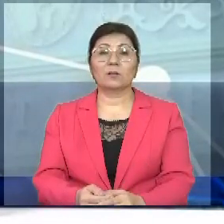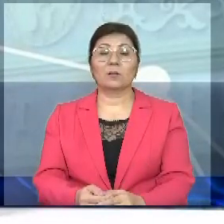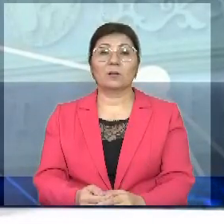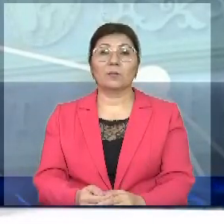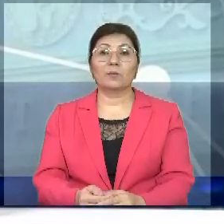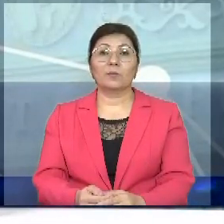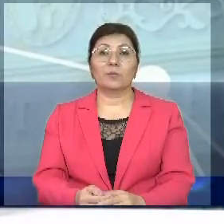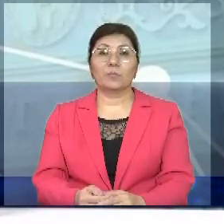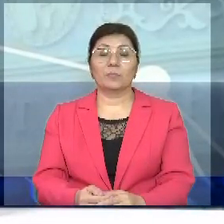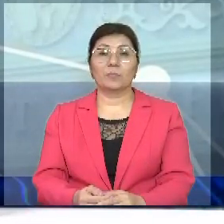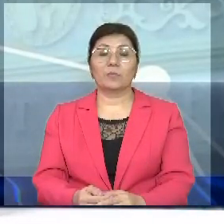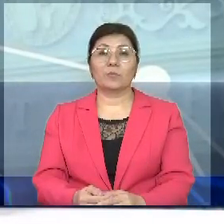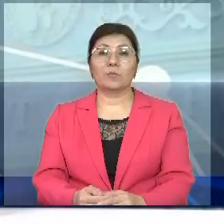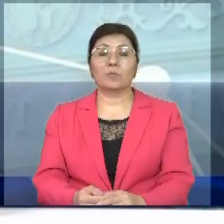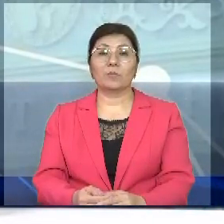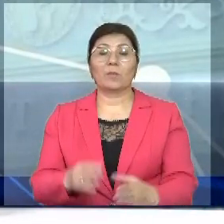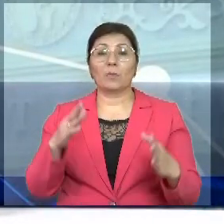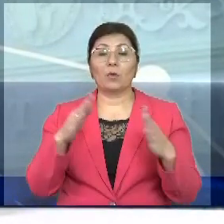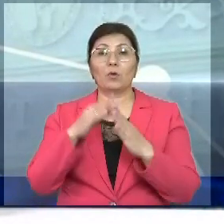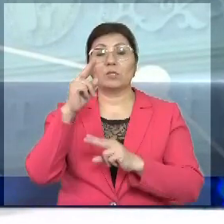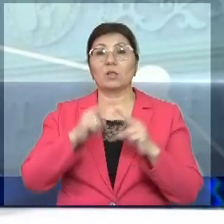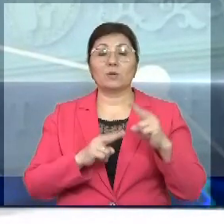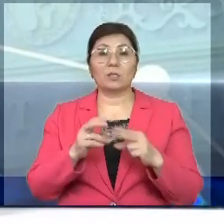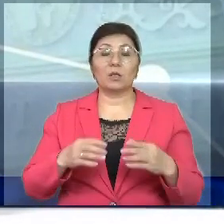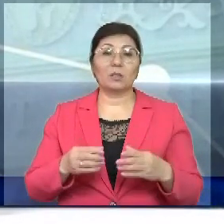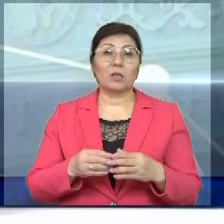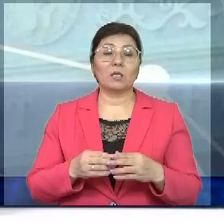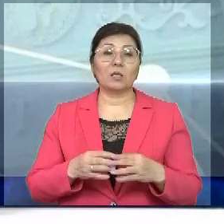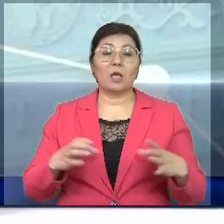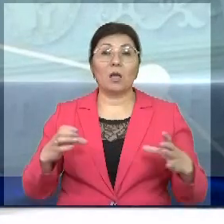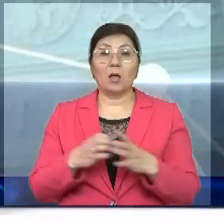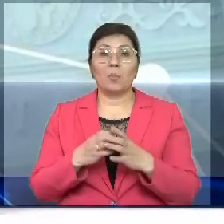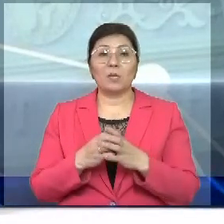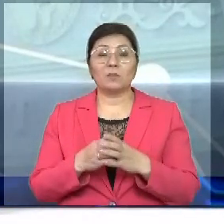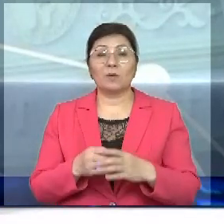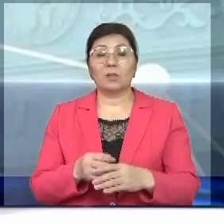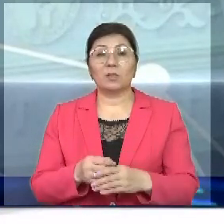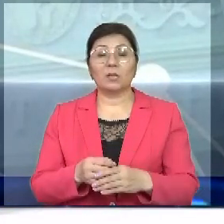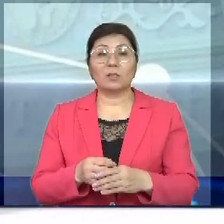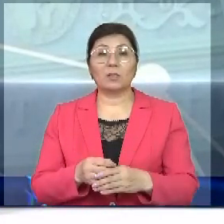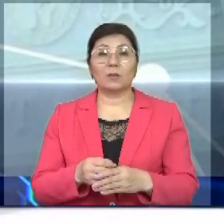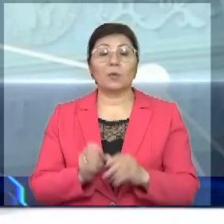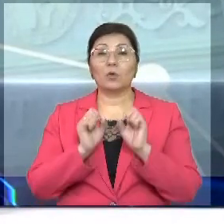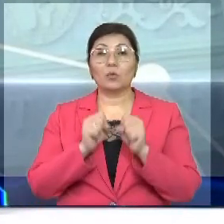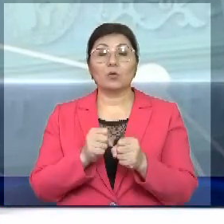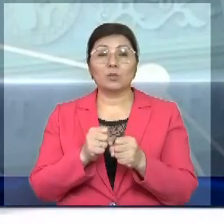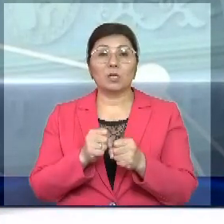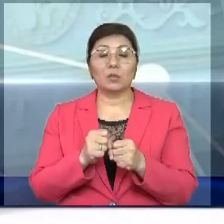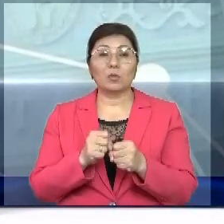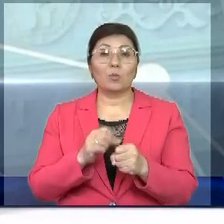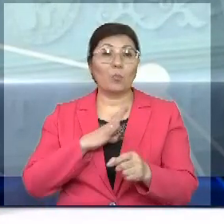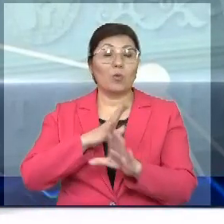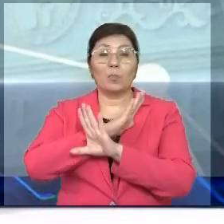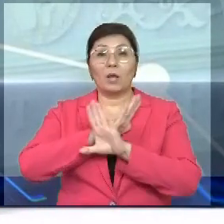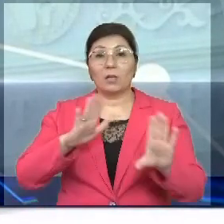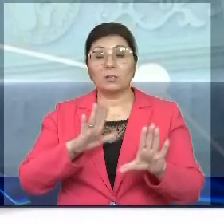коммерциялық тұрғын үй салып жатырған құрылыс компанияларының үлестік құрылысты тартуға рұқсат болмаған